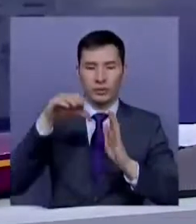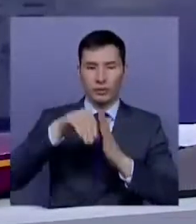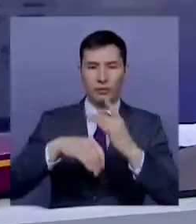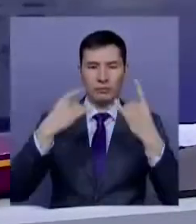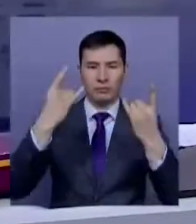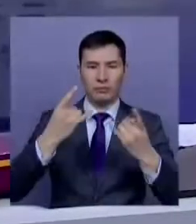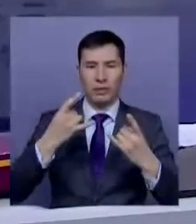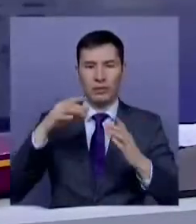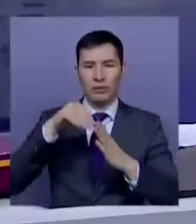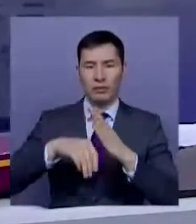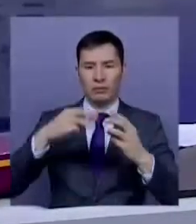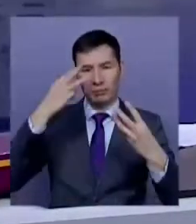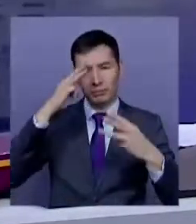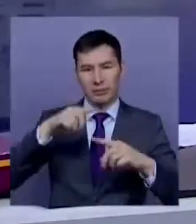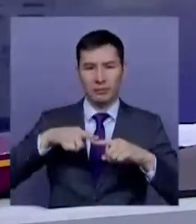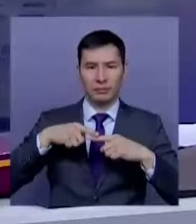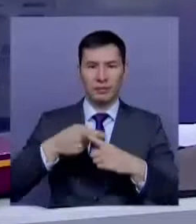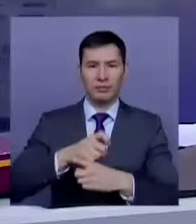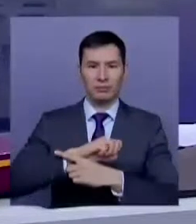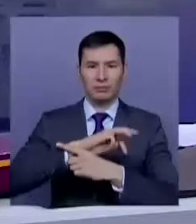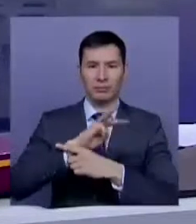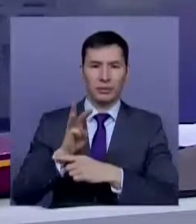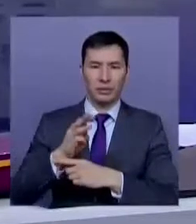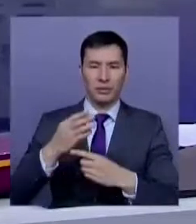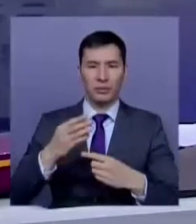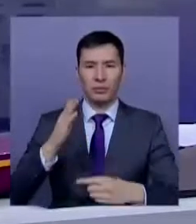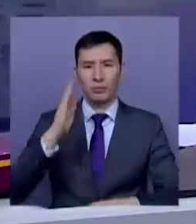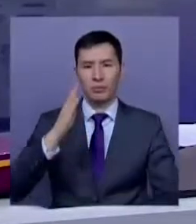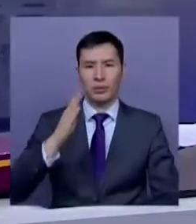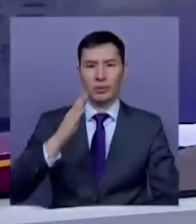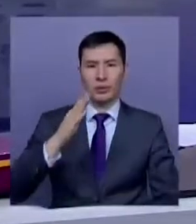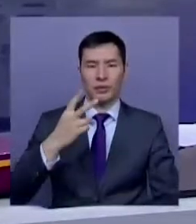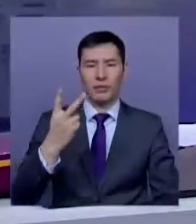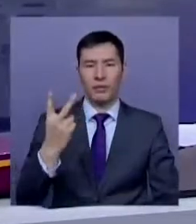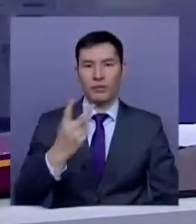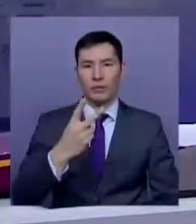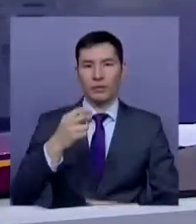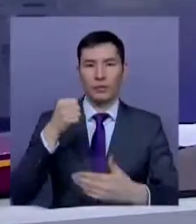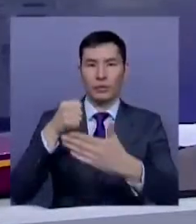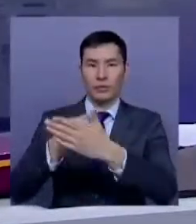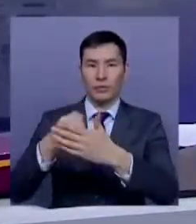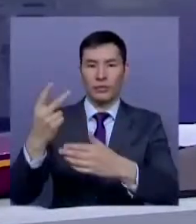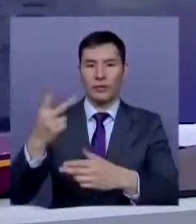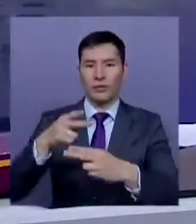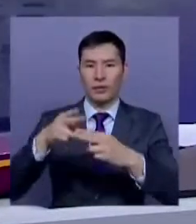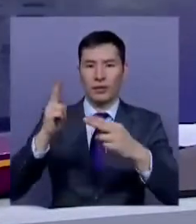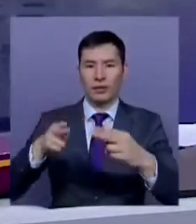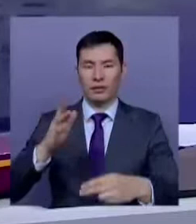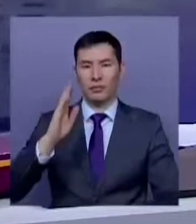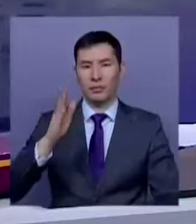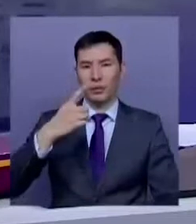заманауи технологиялармен жабдықталған жаңа қоғамдық көлік екінші теміржол вокзалына дейін қатынайтын болады.